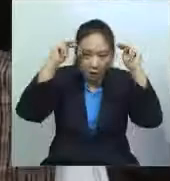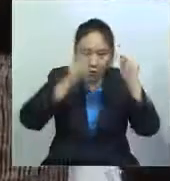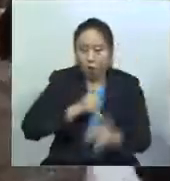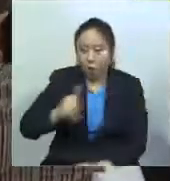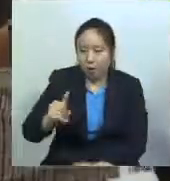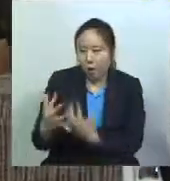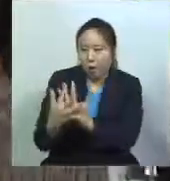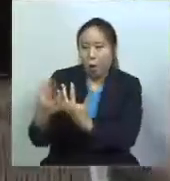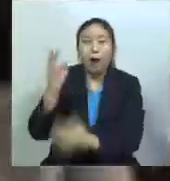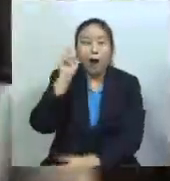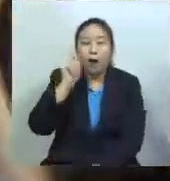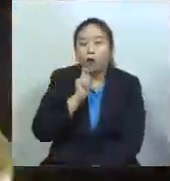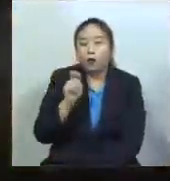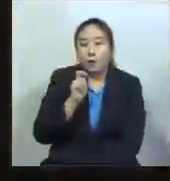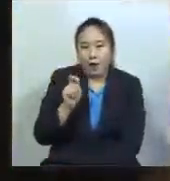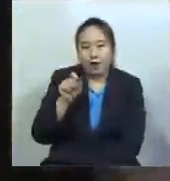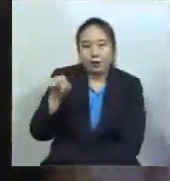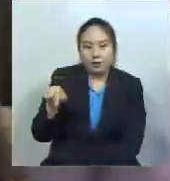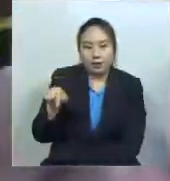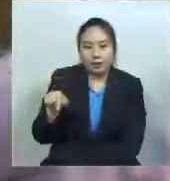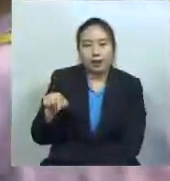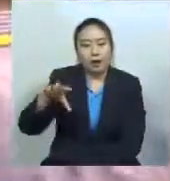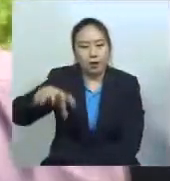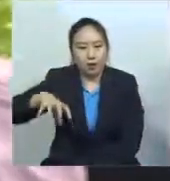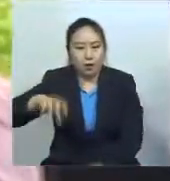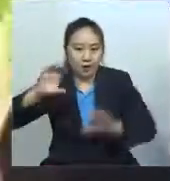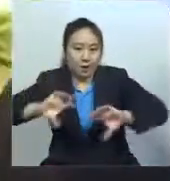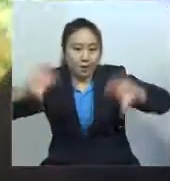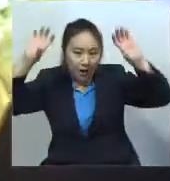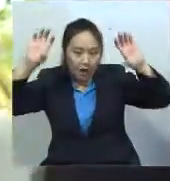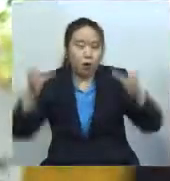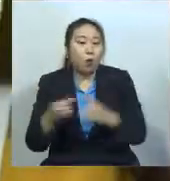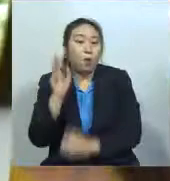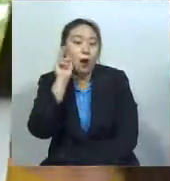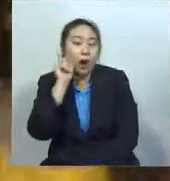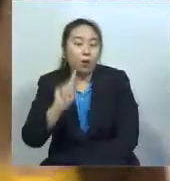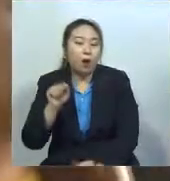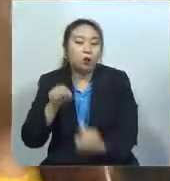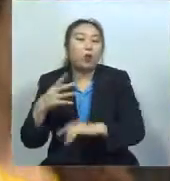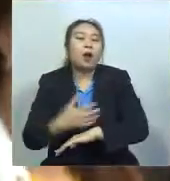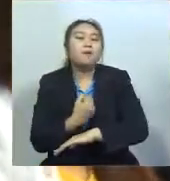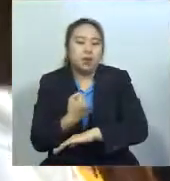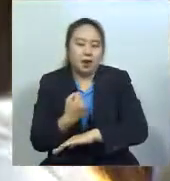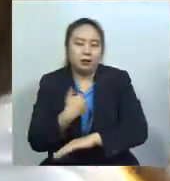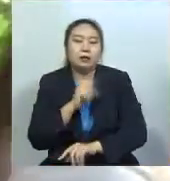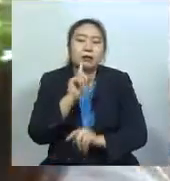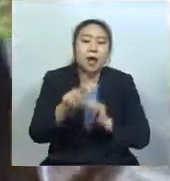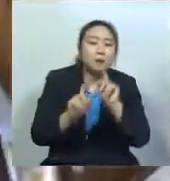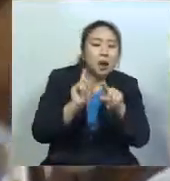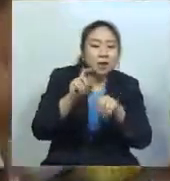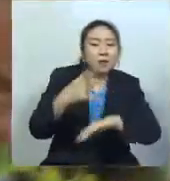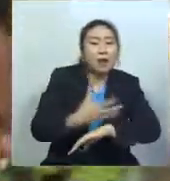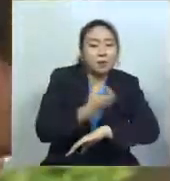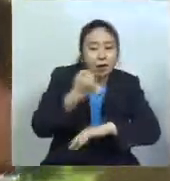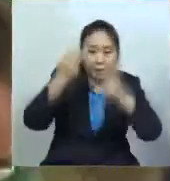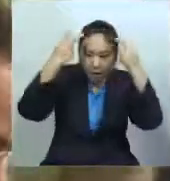ภาษณ์กับสื่อมวลชนนะคะสื่อมวลชนส่วนใหญ่ที่ทำเนียบรัฐบาลก็จะเป็นสื่อมวลชนสายการเมืองก็จะสอบถามประเด็นทาง